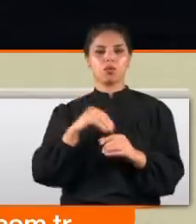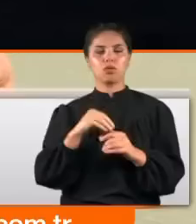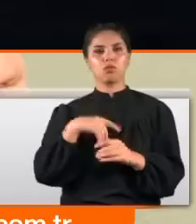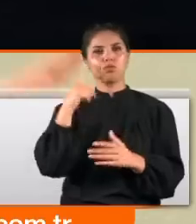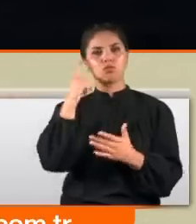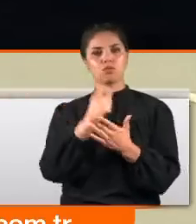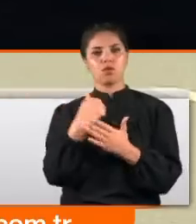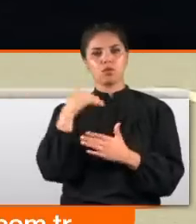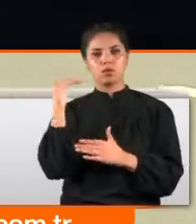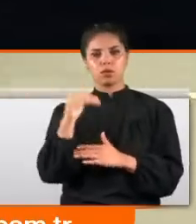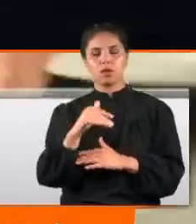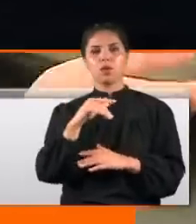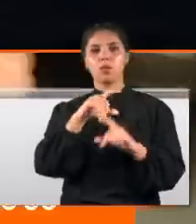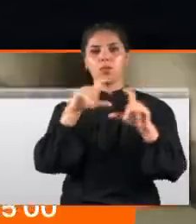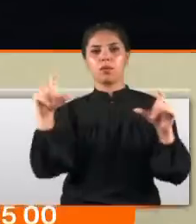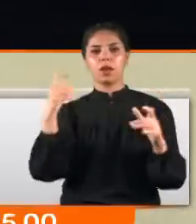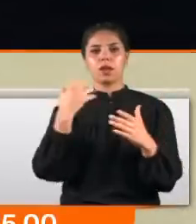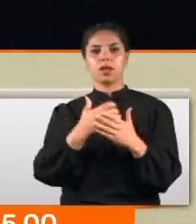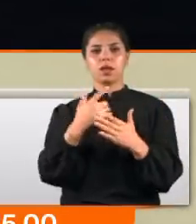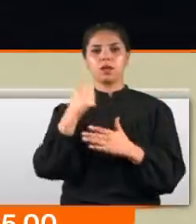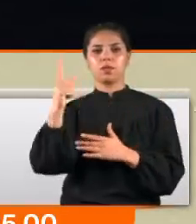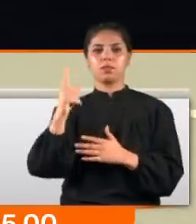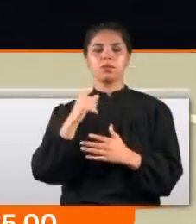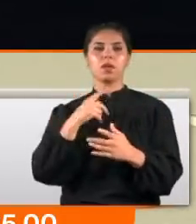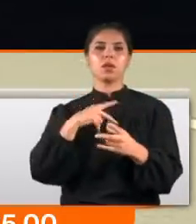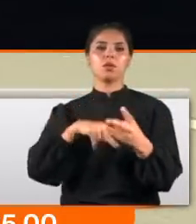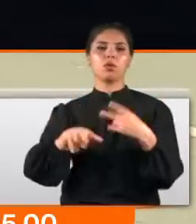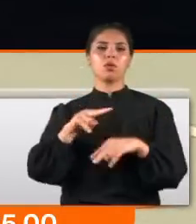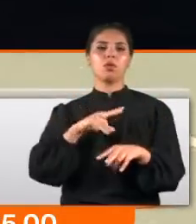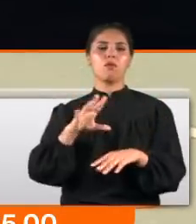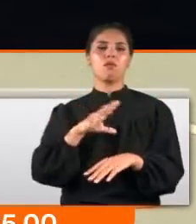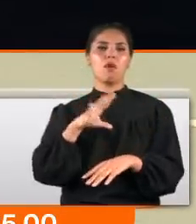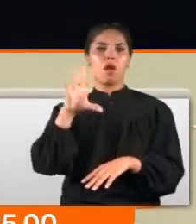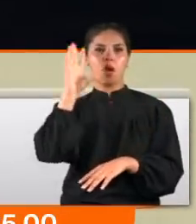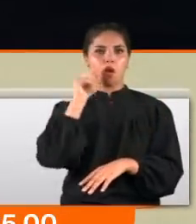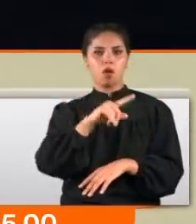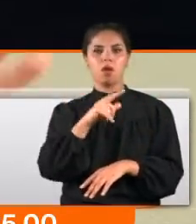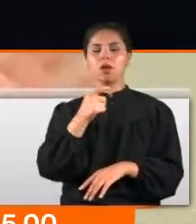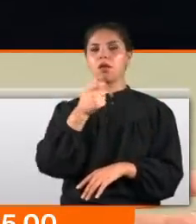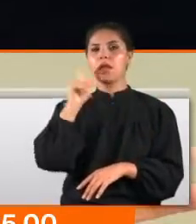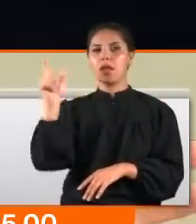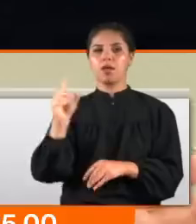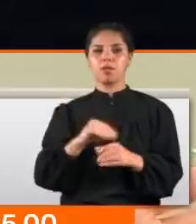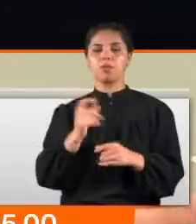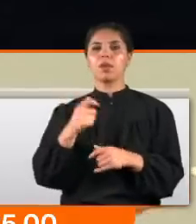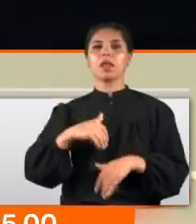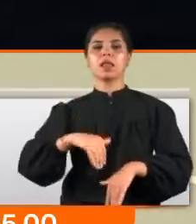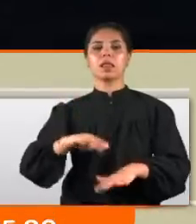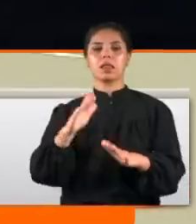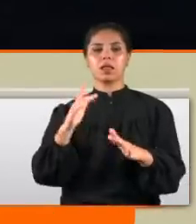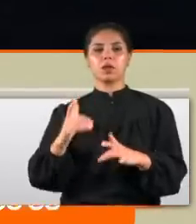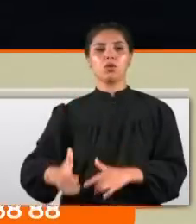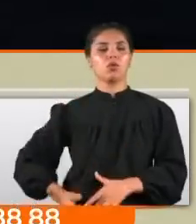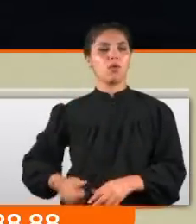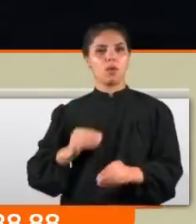bulunduğunu, ancak plakaya kayıtlı zaten bir geçiş tanımlandığını öğrendi. Ancak Kutlualp için paradan ziyade